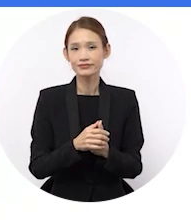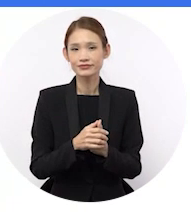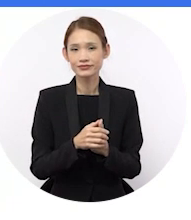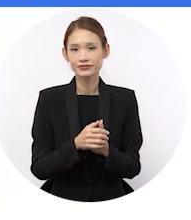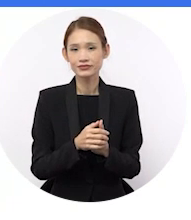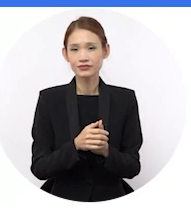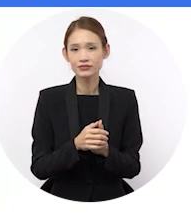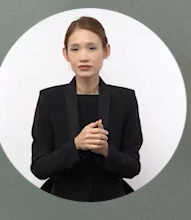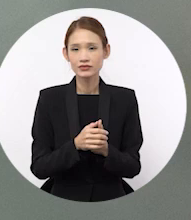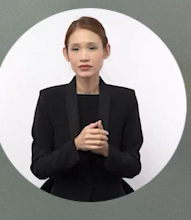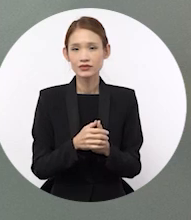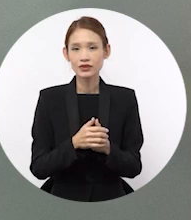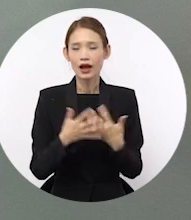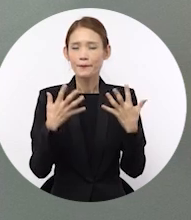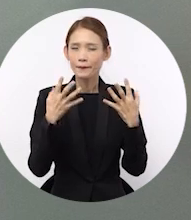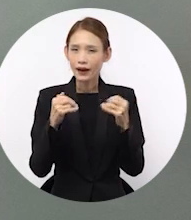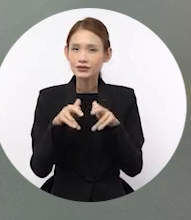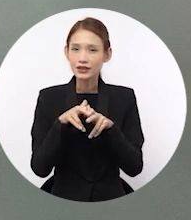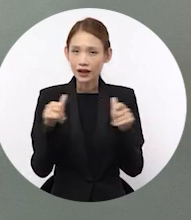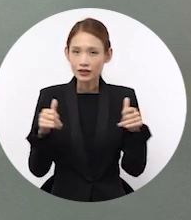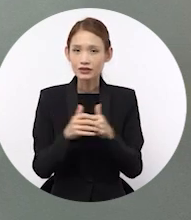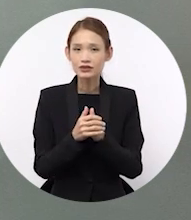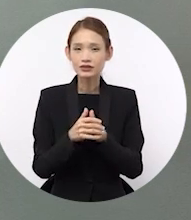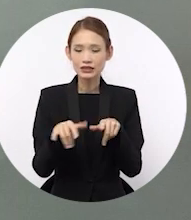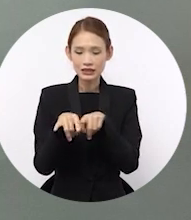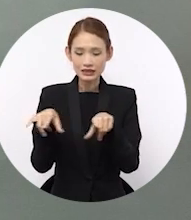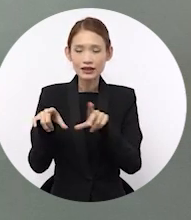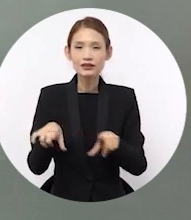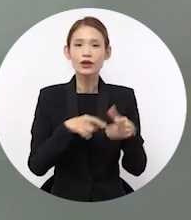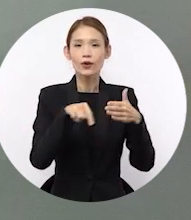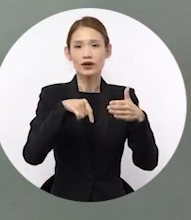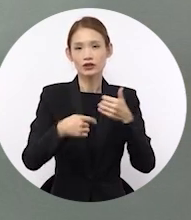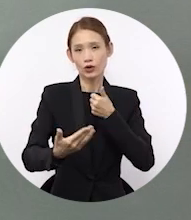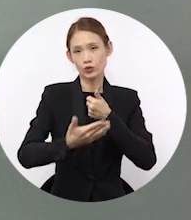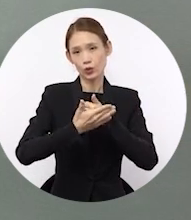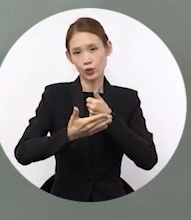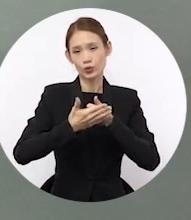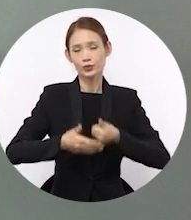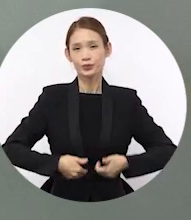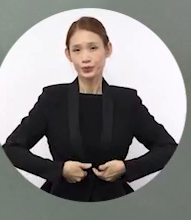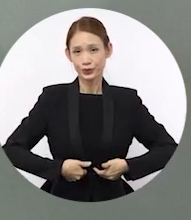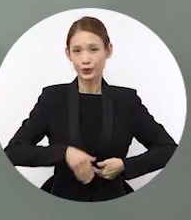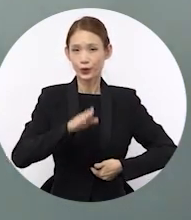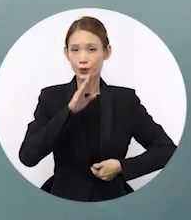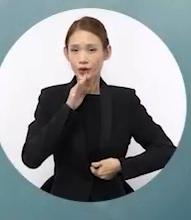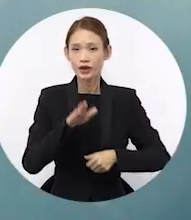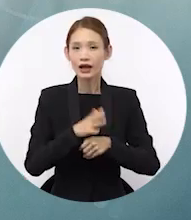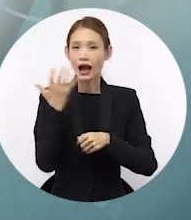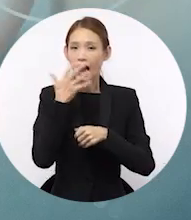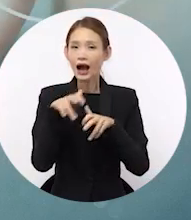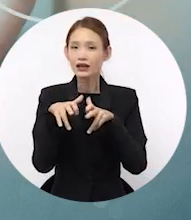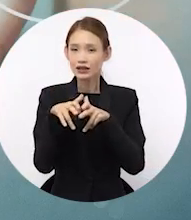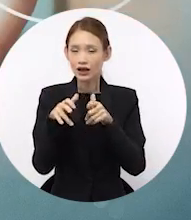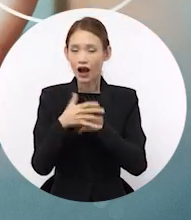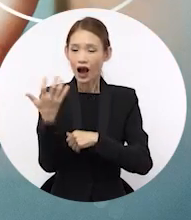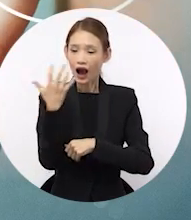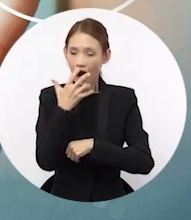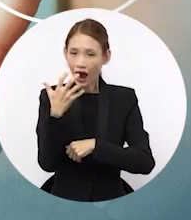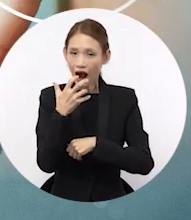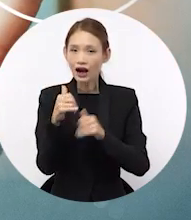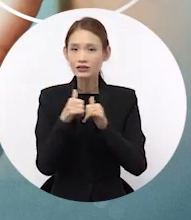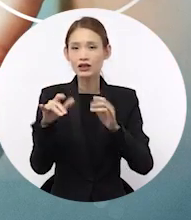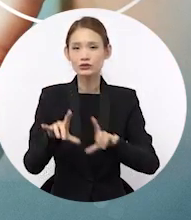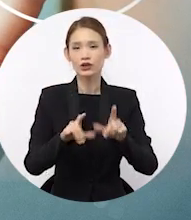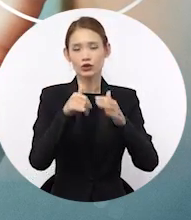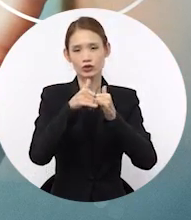전자를 골랐을 것 같아요. 아주 많은 장애인들이 일상에서 도움받아야 하는 일들이 생기고 있습니다. 비장애인 중심으로 디자인된